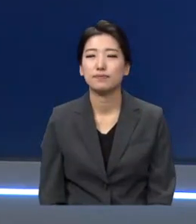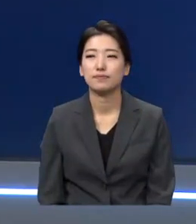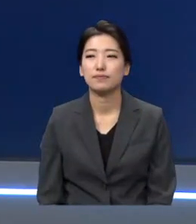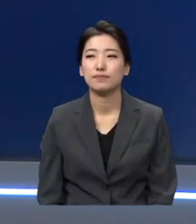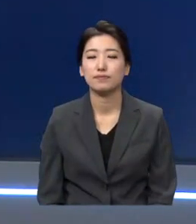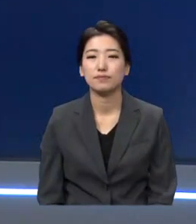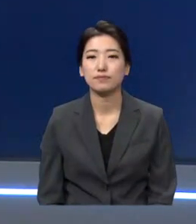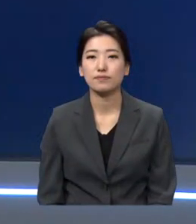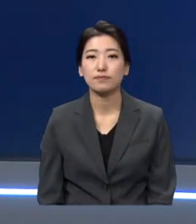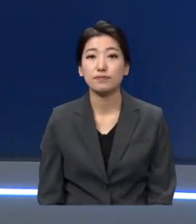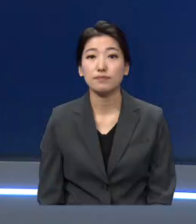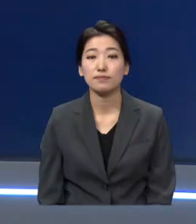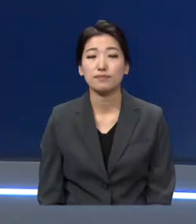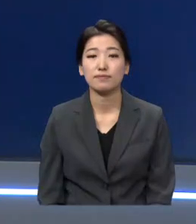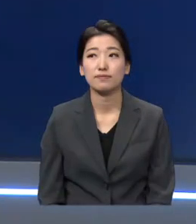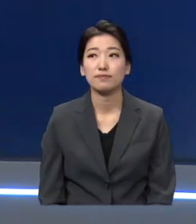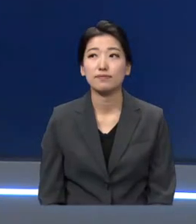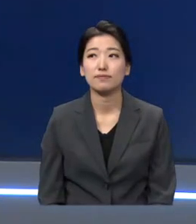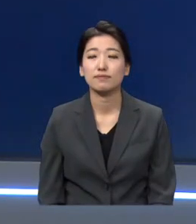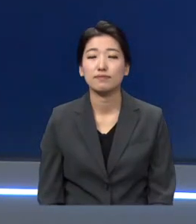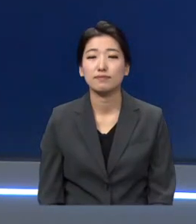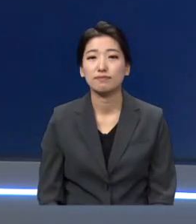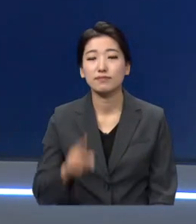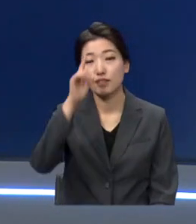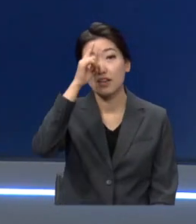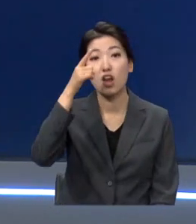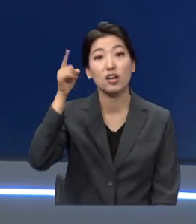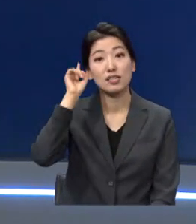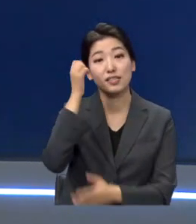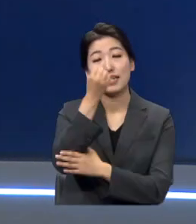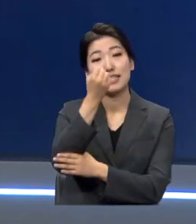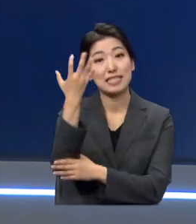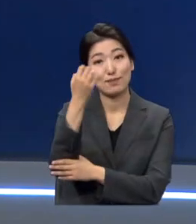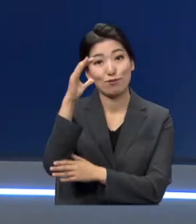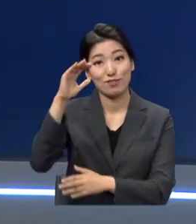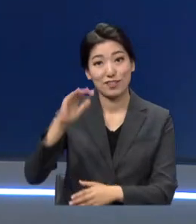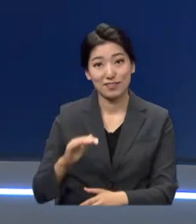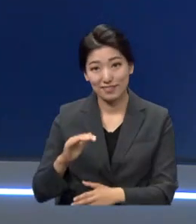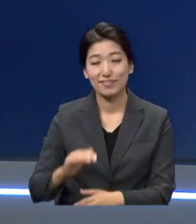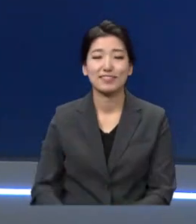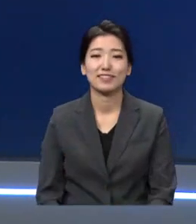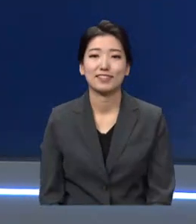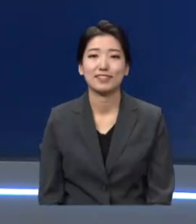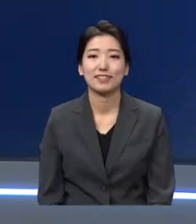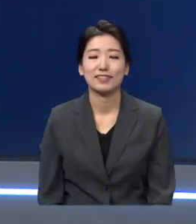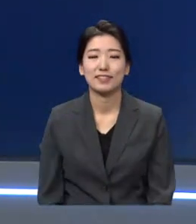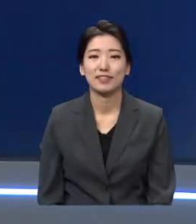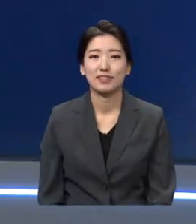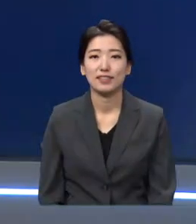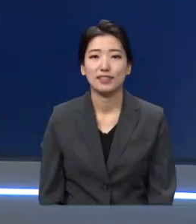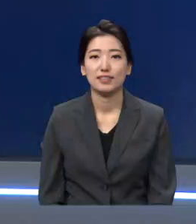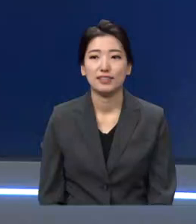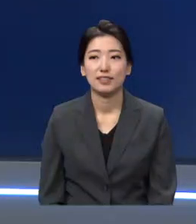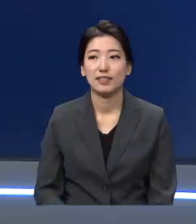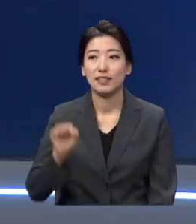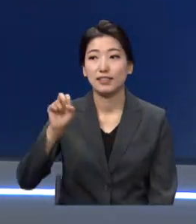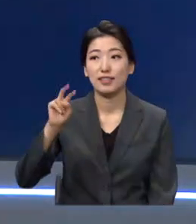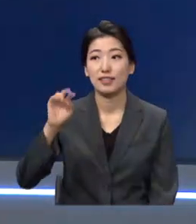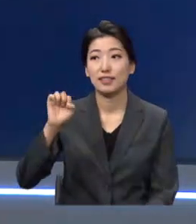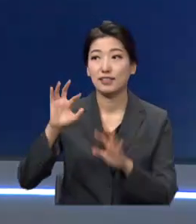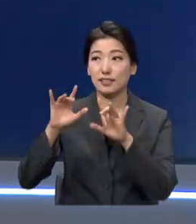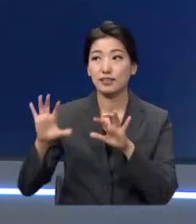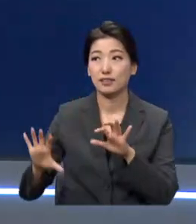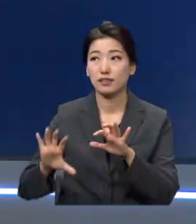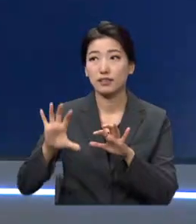이게 지금 국노 정상 회담이다 보니까 북한 기자들도 있고요 러시아 기자들도 있는데 러시아 기자 자신의 SNS 이런 글을